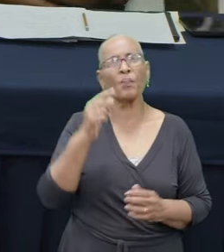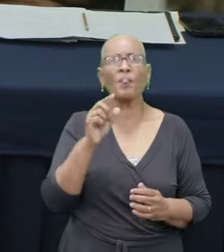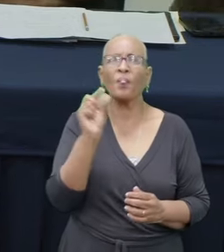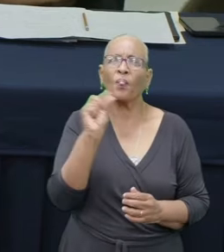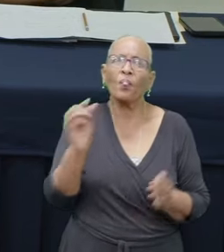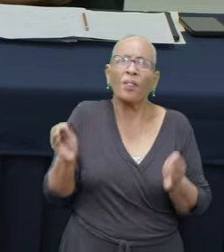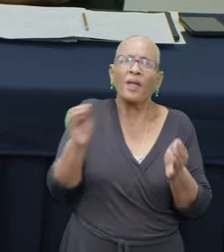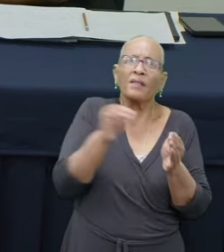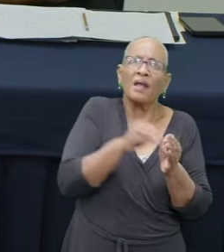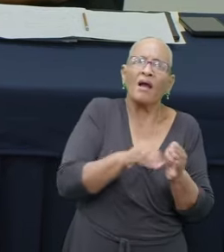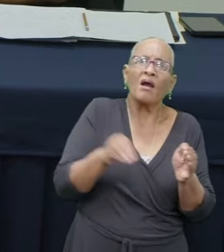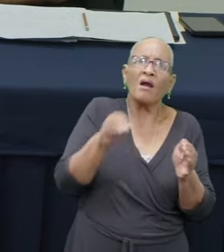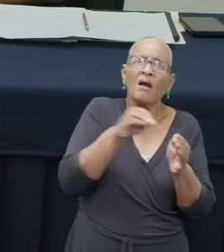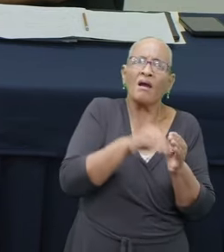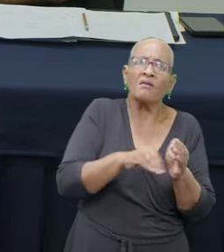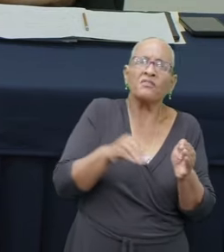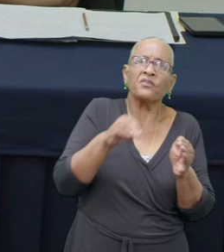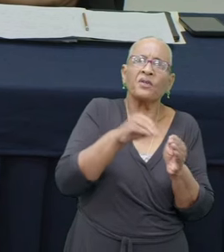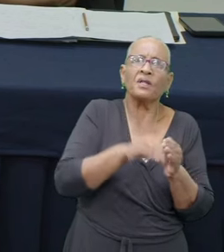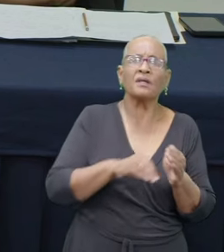En dat is in principe,